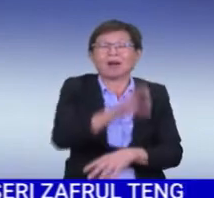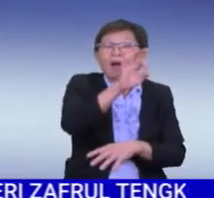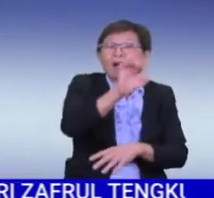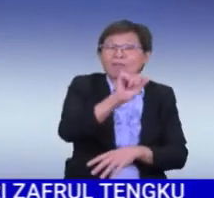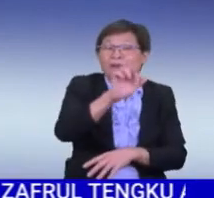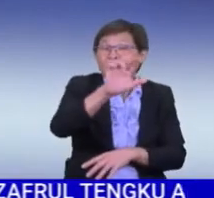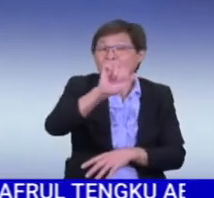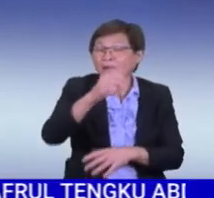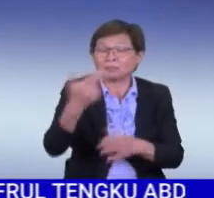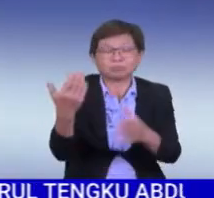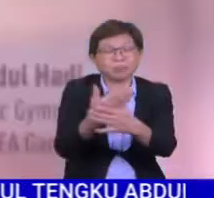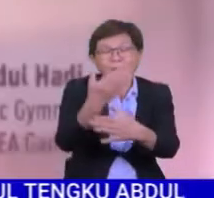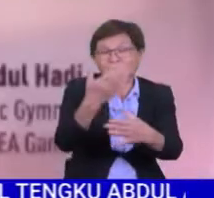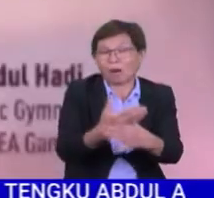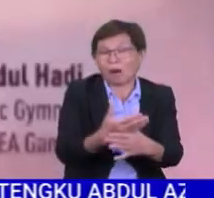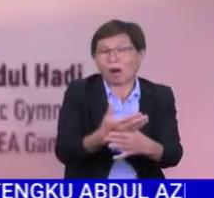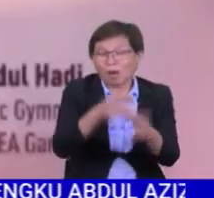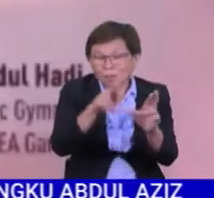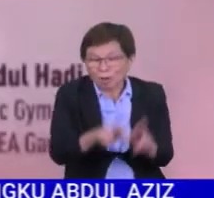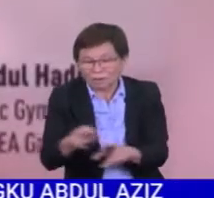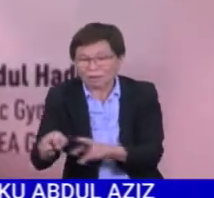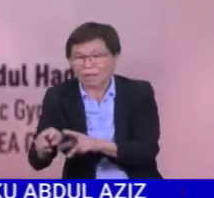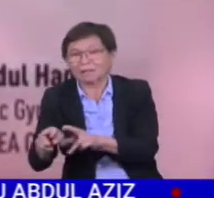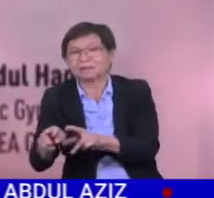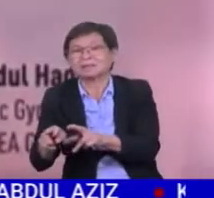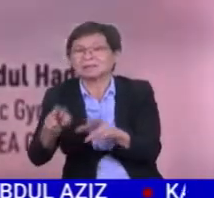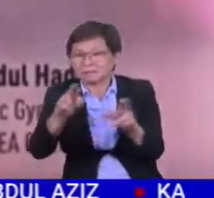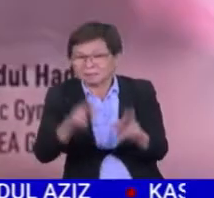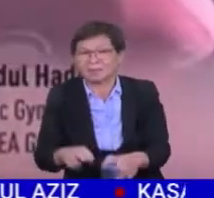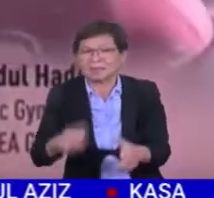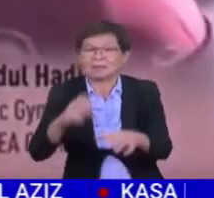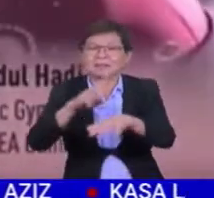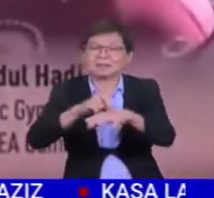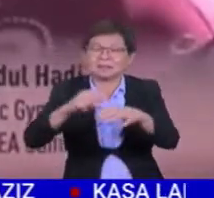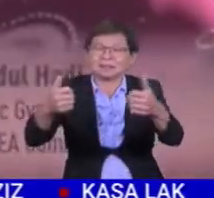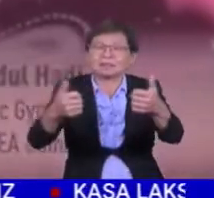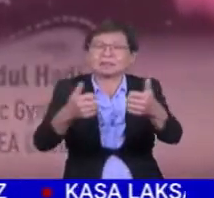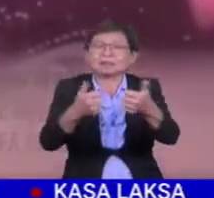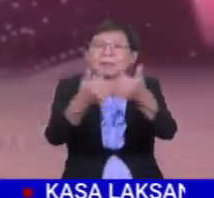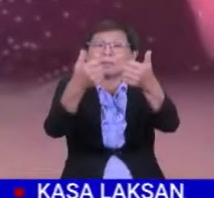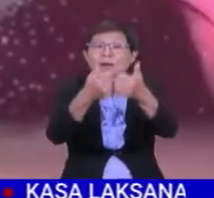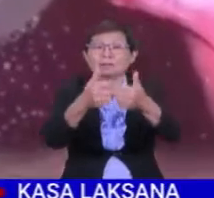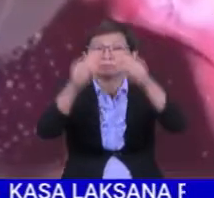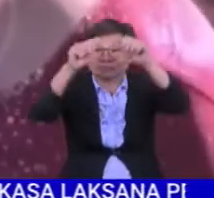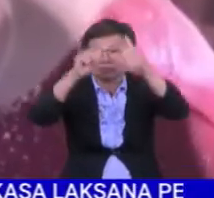Farah tidak mengganggu perancangan skuad gimnas negara di temasya Sukan C Hanoi nanti.